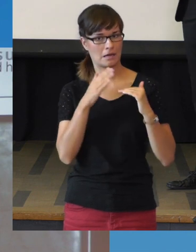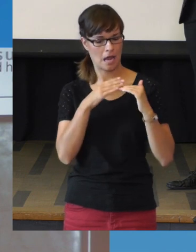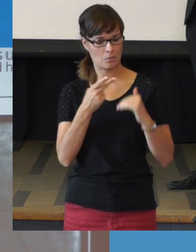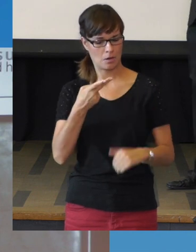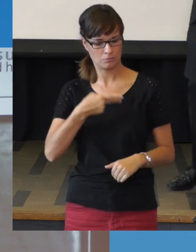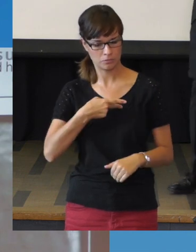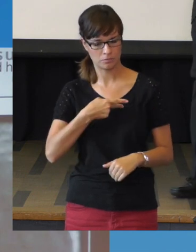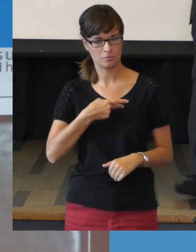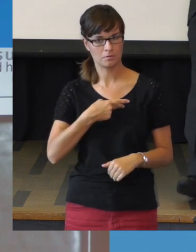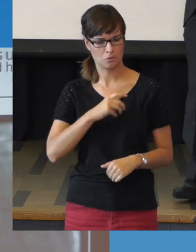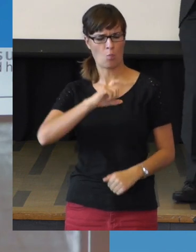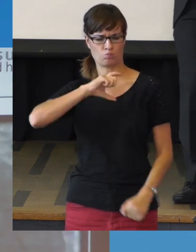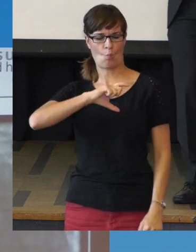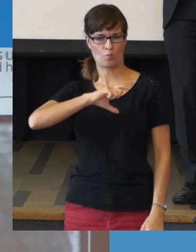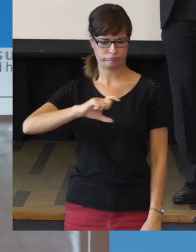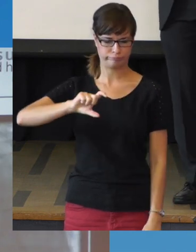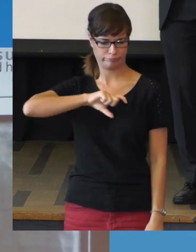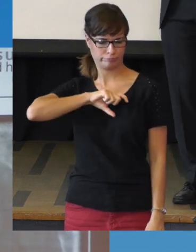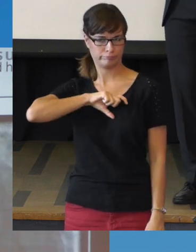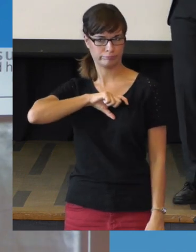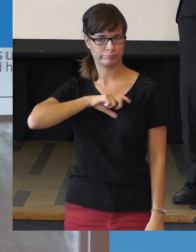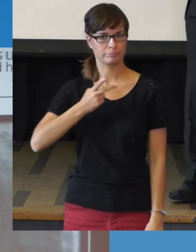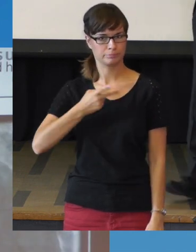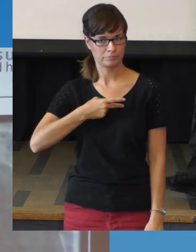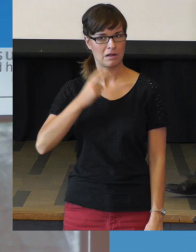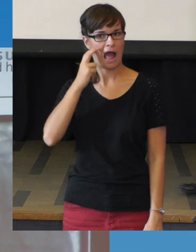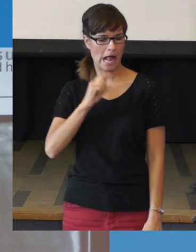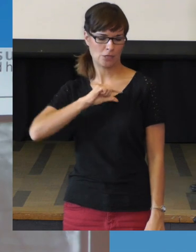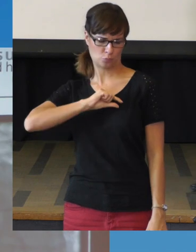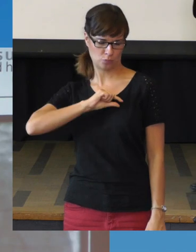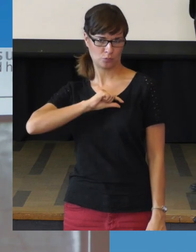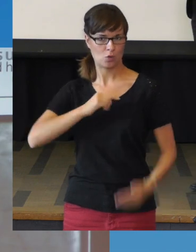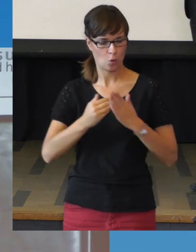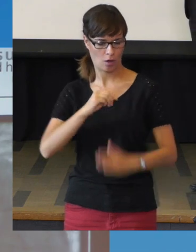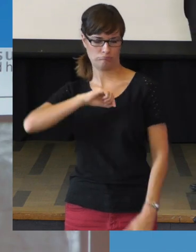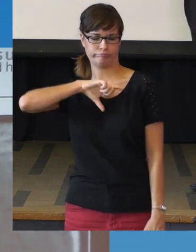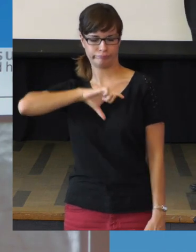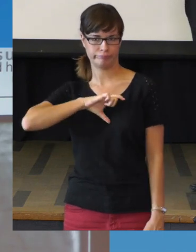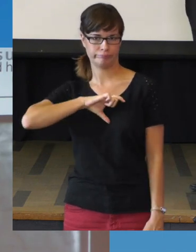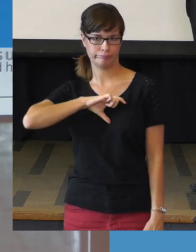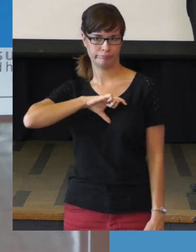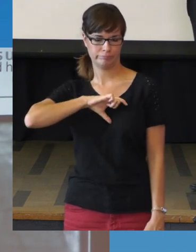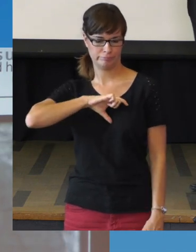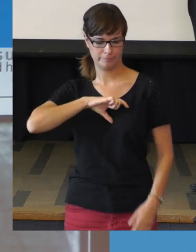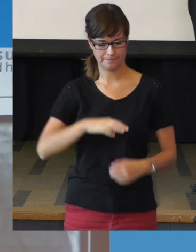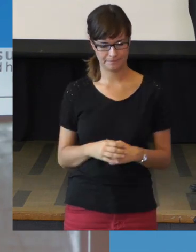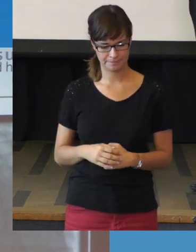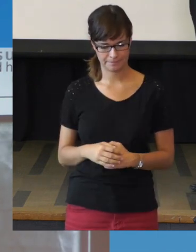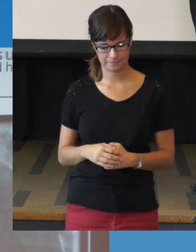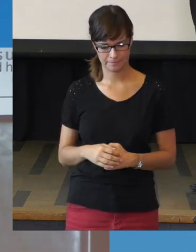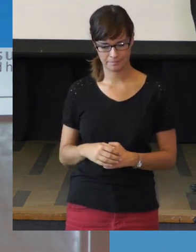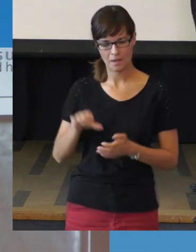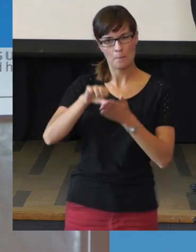ist etwas länger von der Konstruktion her, an der Position sitzt, wo die alte Herzklappe gesessen hat. Hier in der Mitte ist so ein Stück, das ist so ein